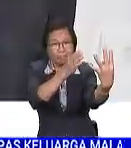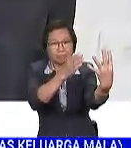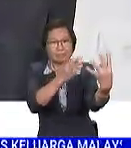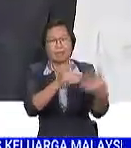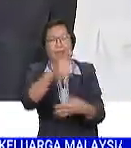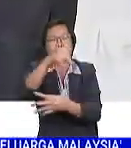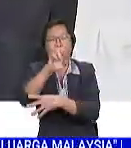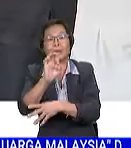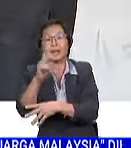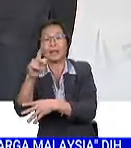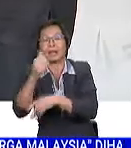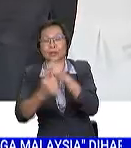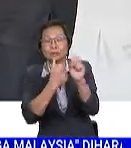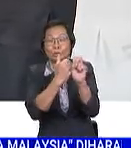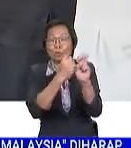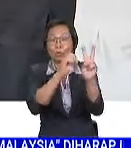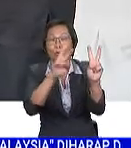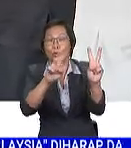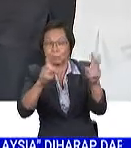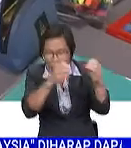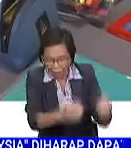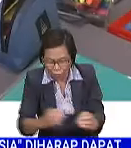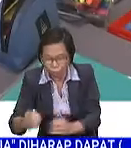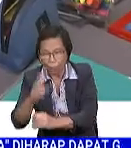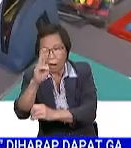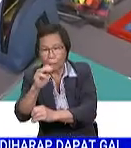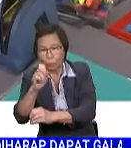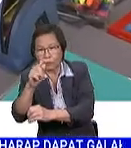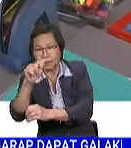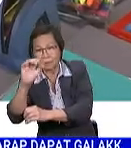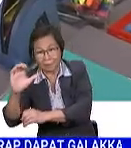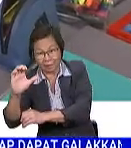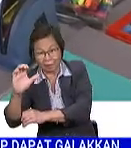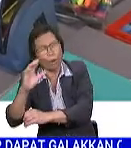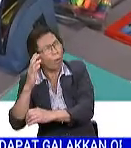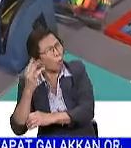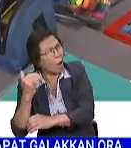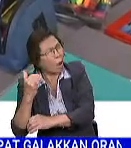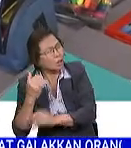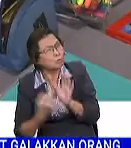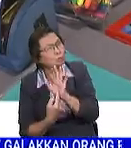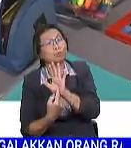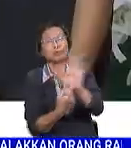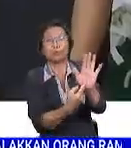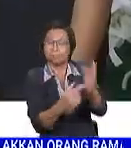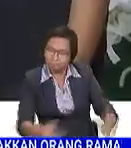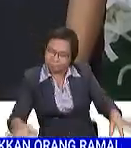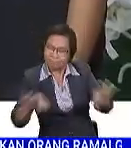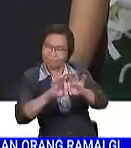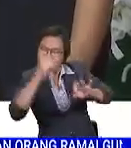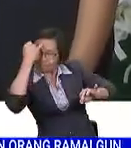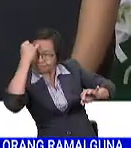Reka 2021 anjuran Kementerian Pelancongan, Seni dan Budaya bertujuan menterjemahkan kepentingan